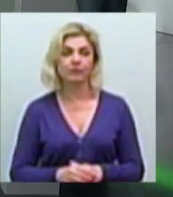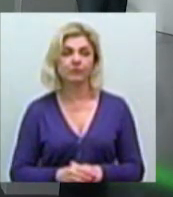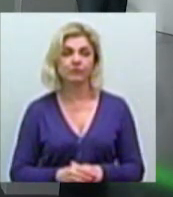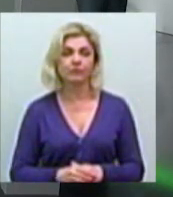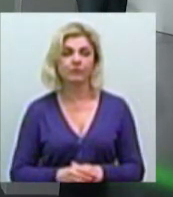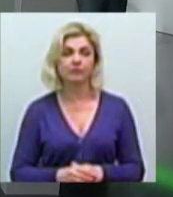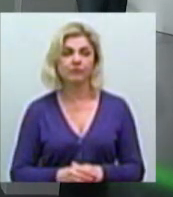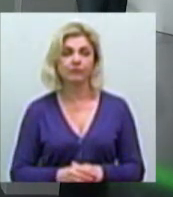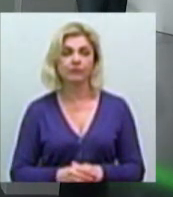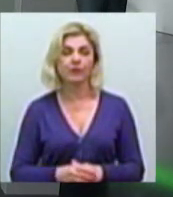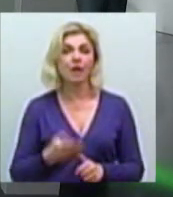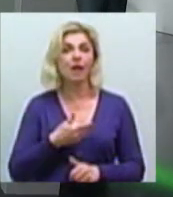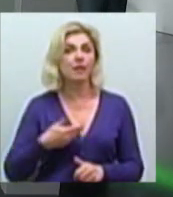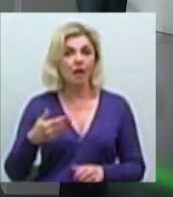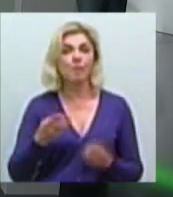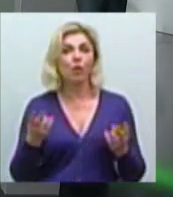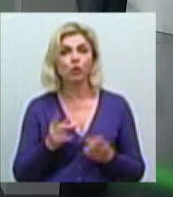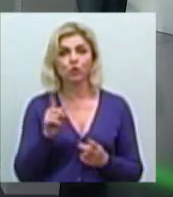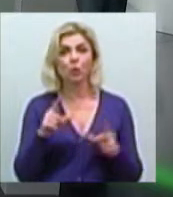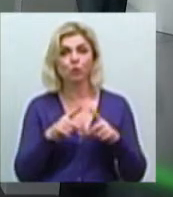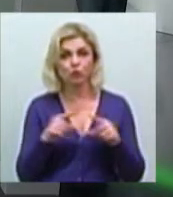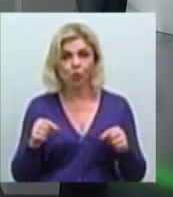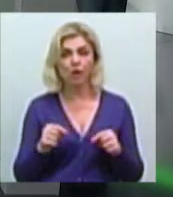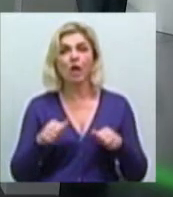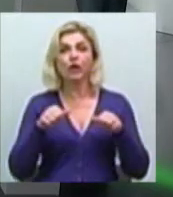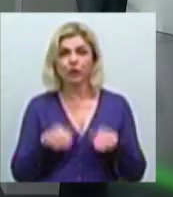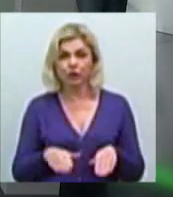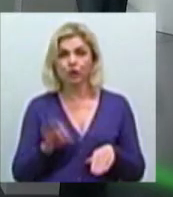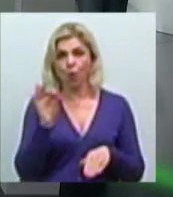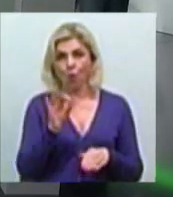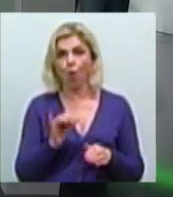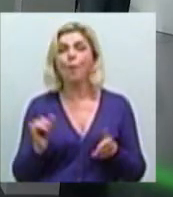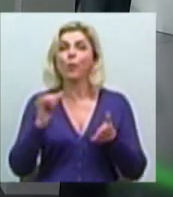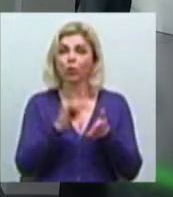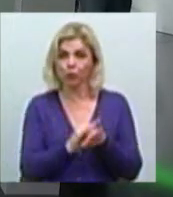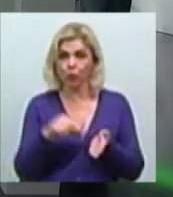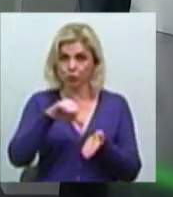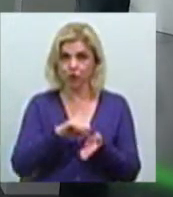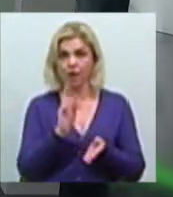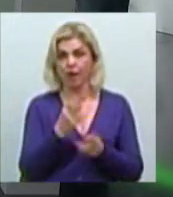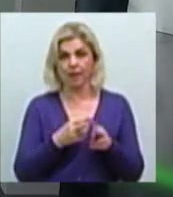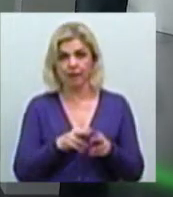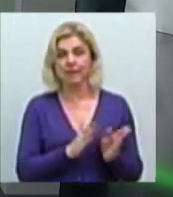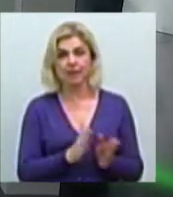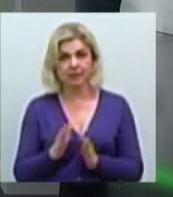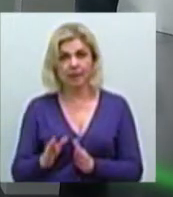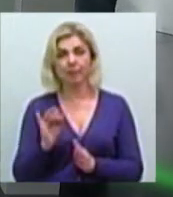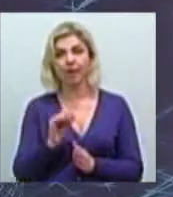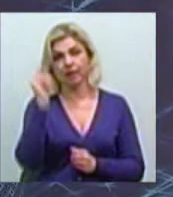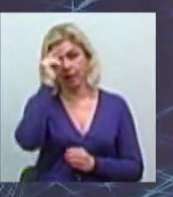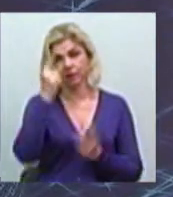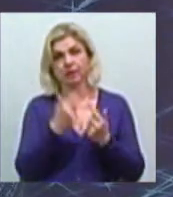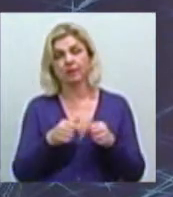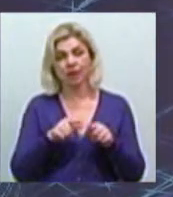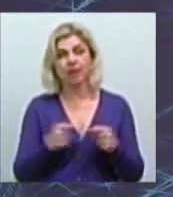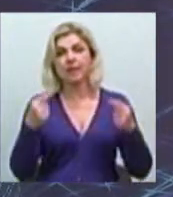Ну, нам потрібно, щоб навчальний заклад прийняв рішення щодо підключення до системи. Відповідно, навчальний заклад,